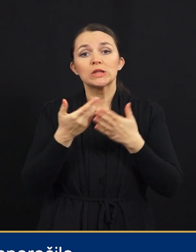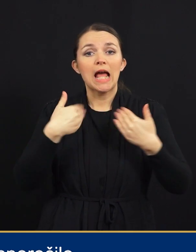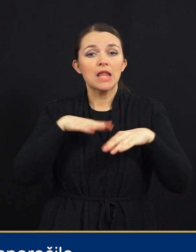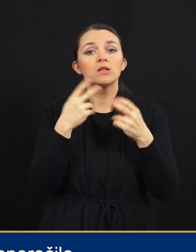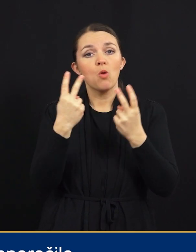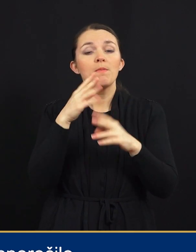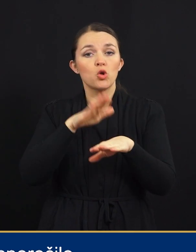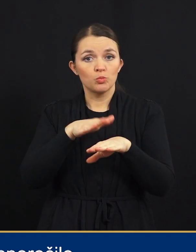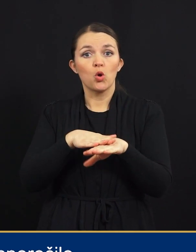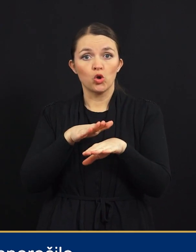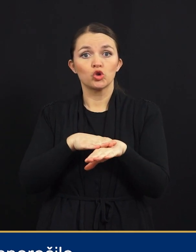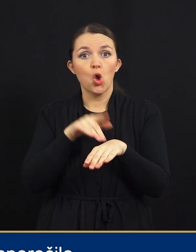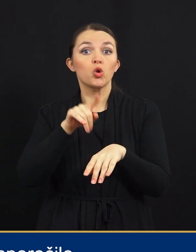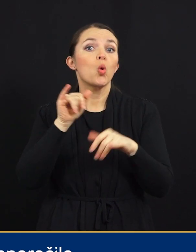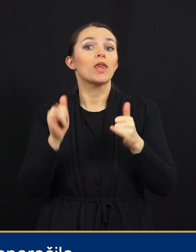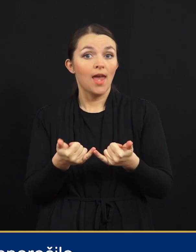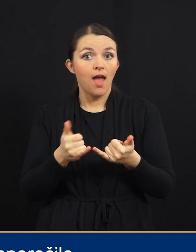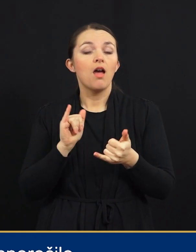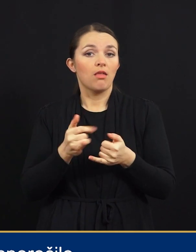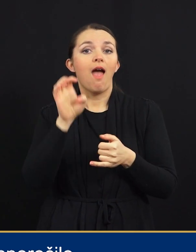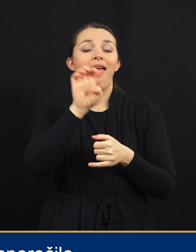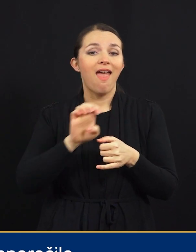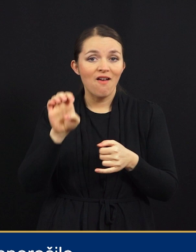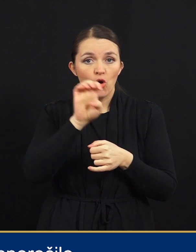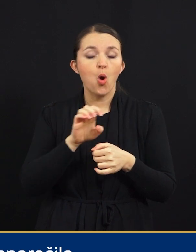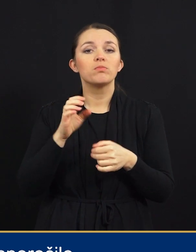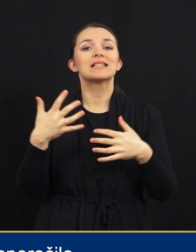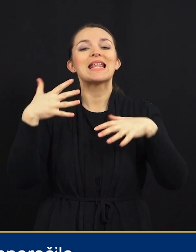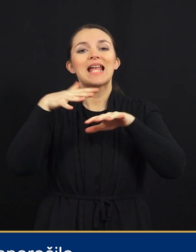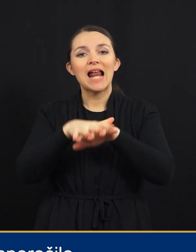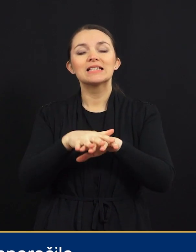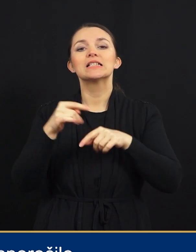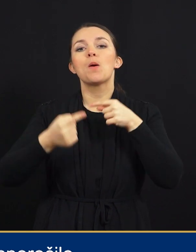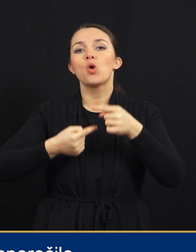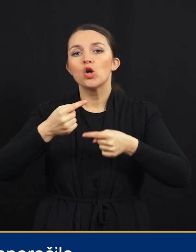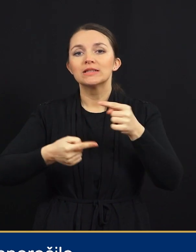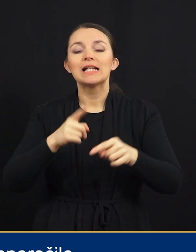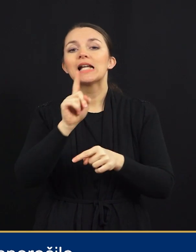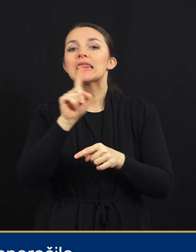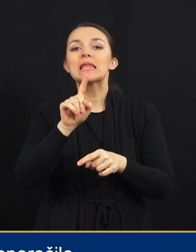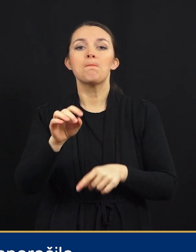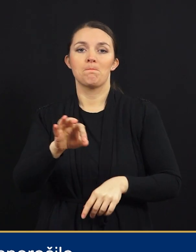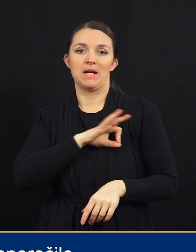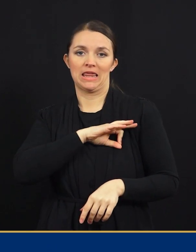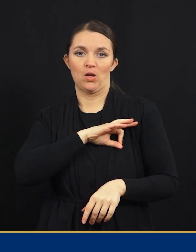pomembno sporočilo, in to je, da evropski integracijski proces ni